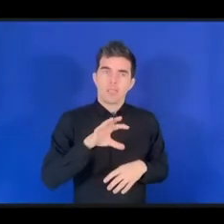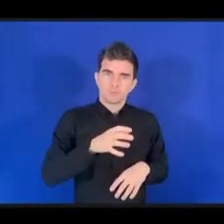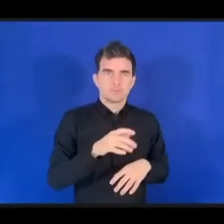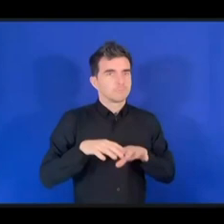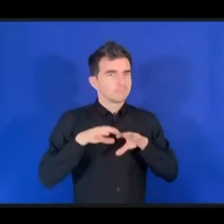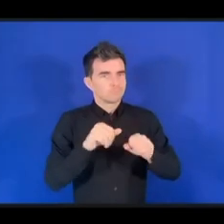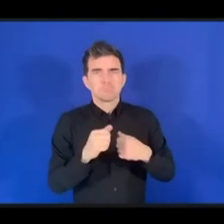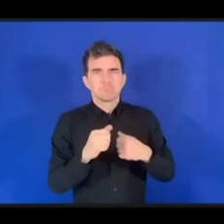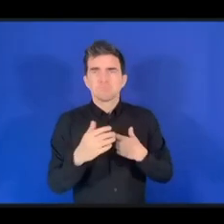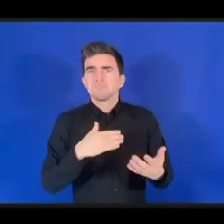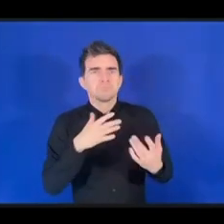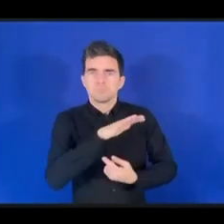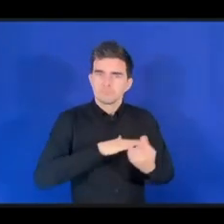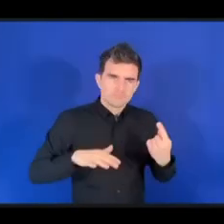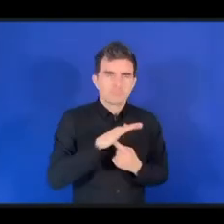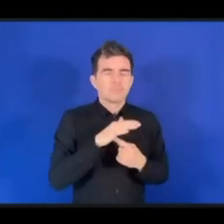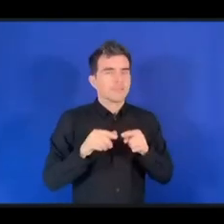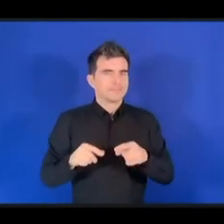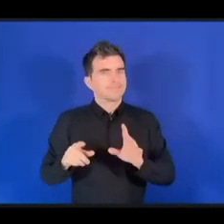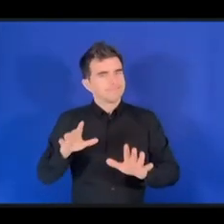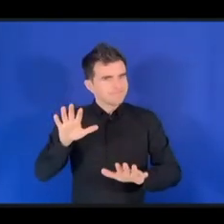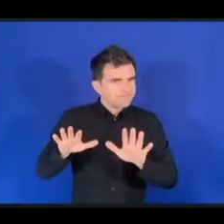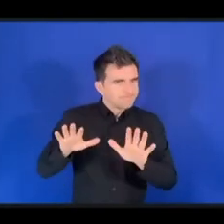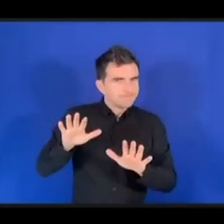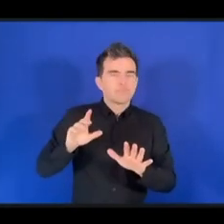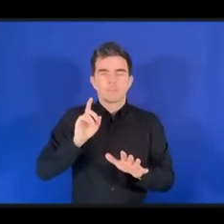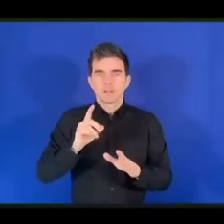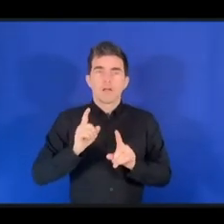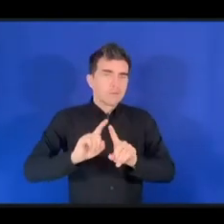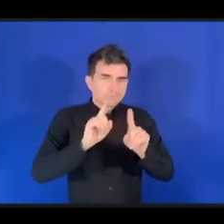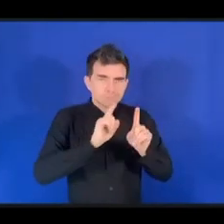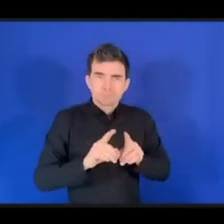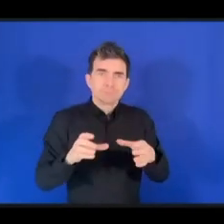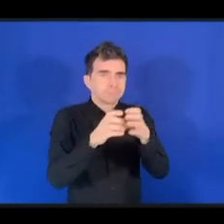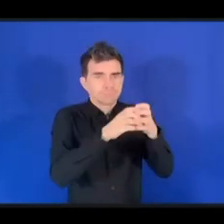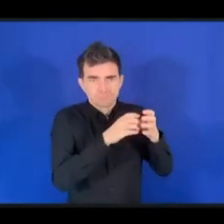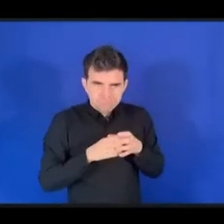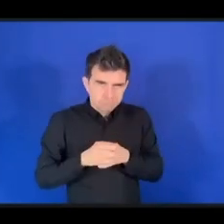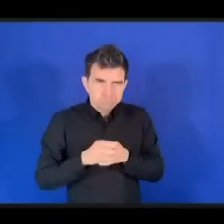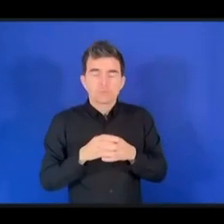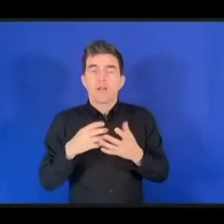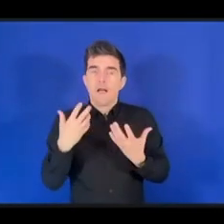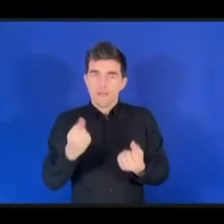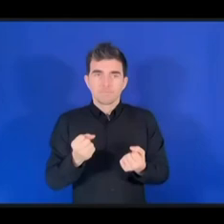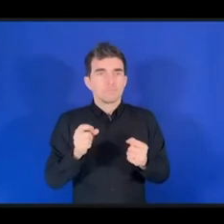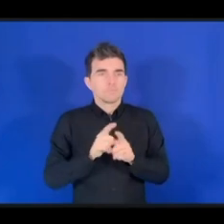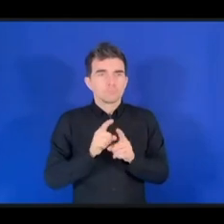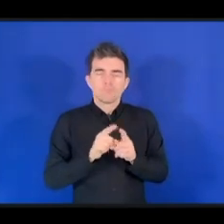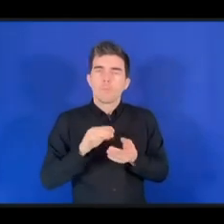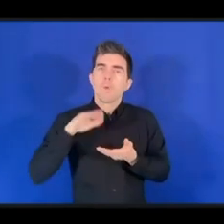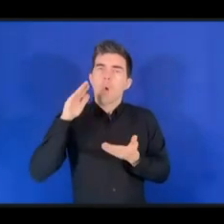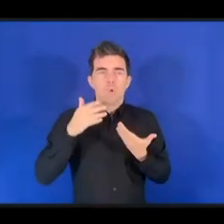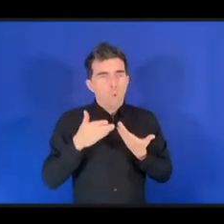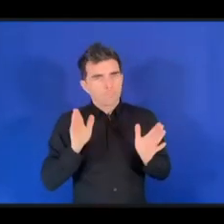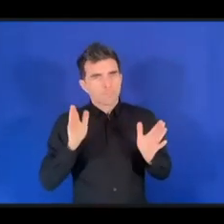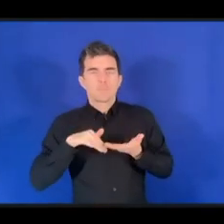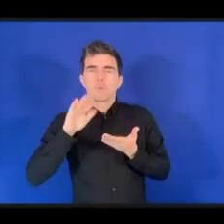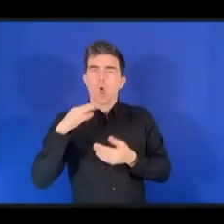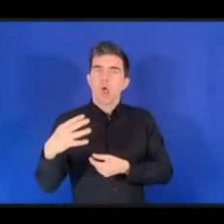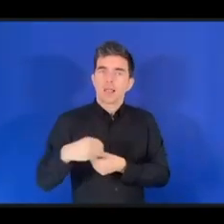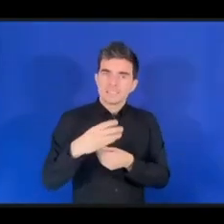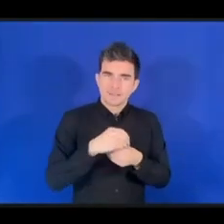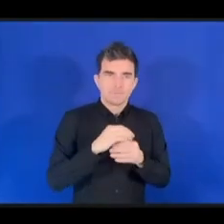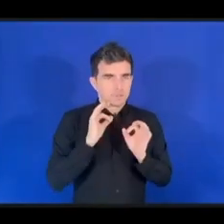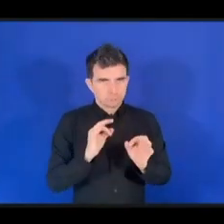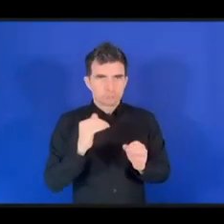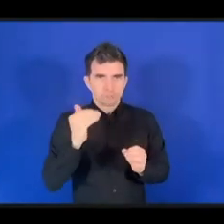فنحن فكرنا في العمليات متعدده الاطراف في مجال الانترنت